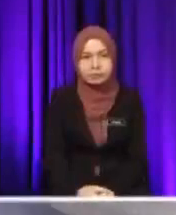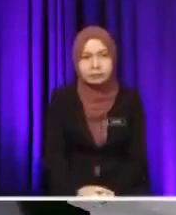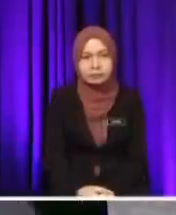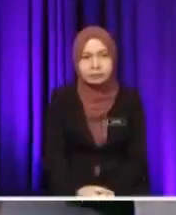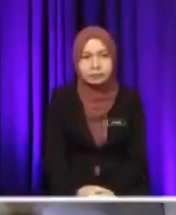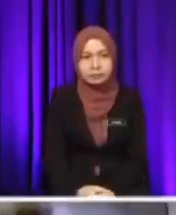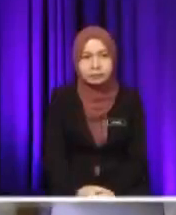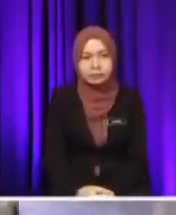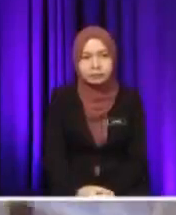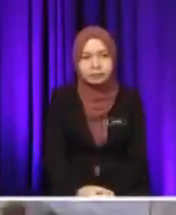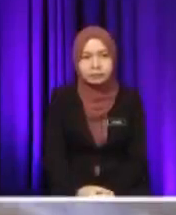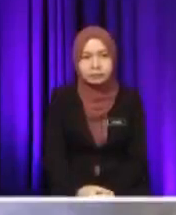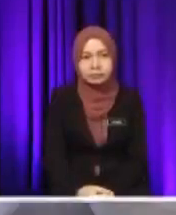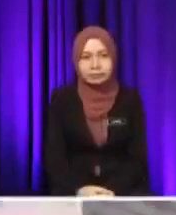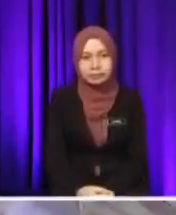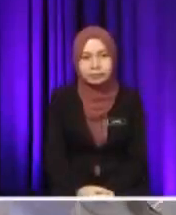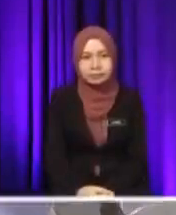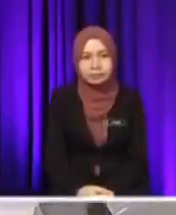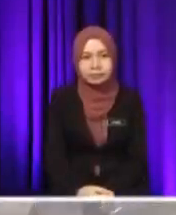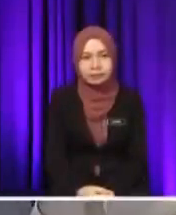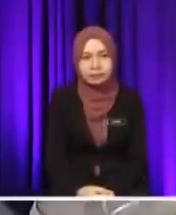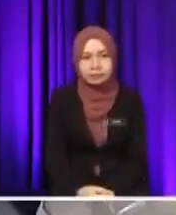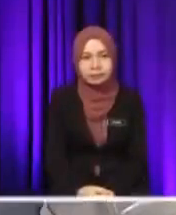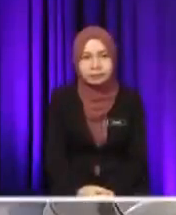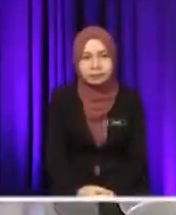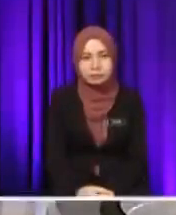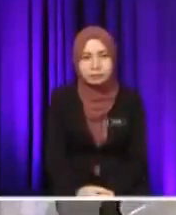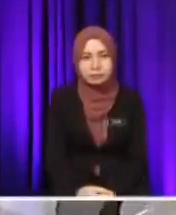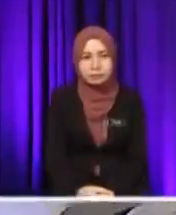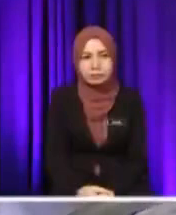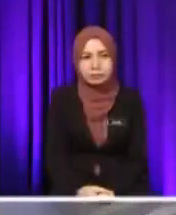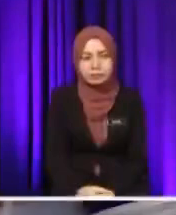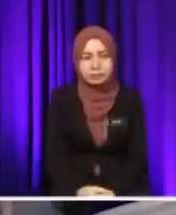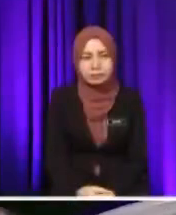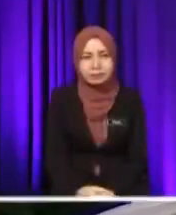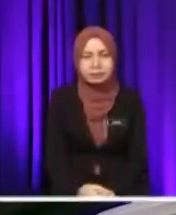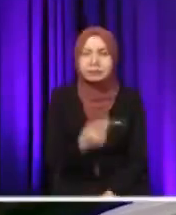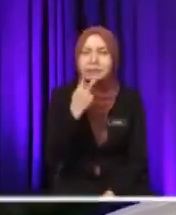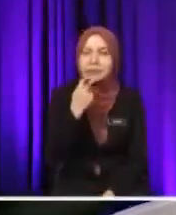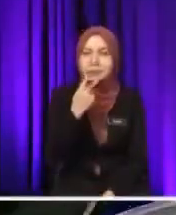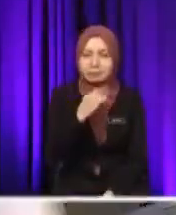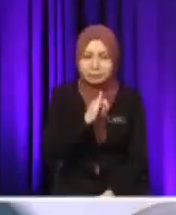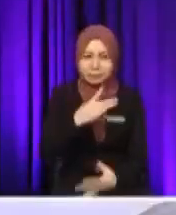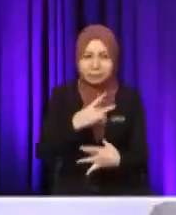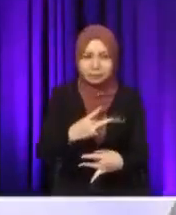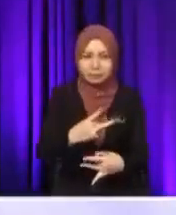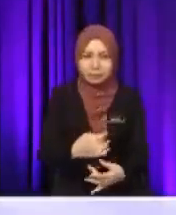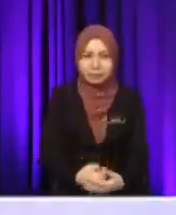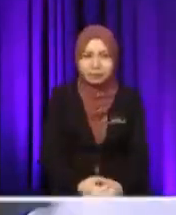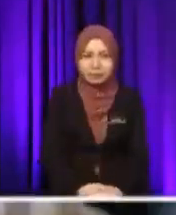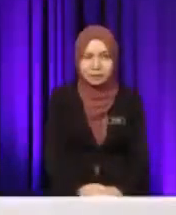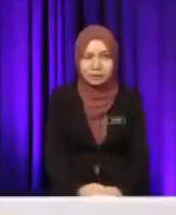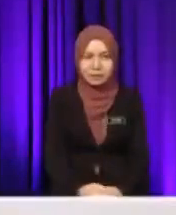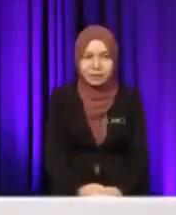dah jadi pekat macam ni lah. Cantik lah warna dia. Hot pink. Okey. Sesuai lah bentuk dia. Dah